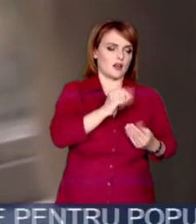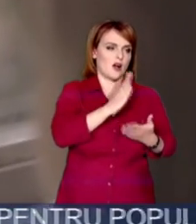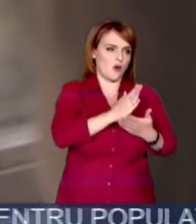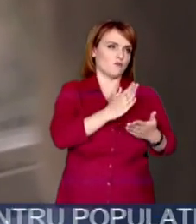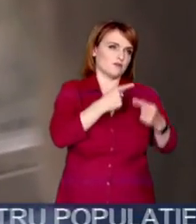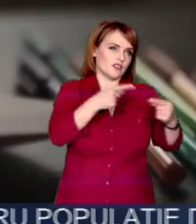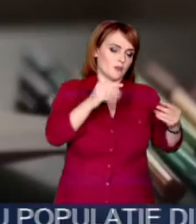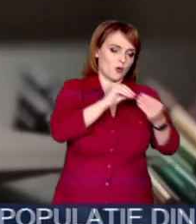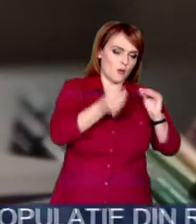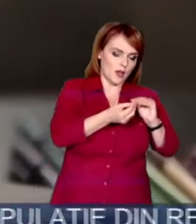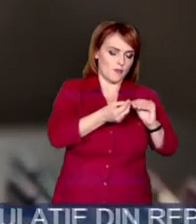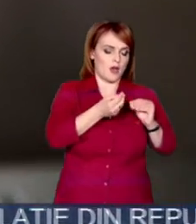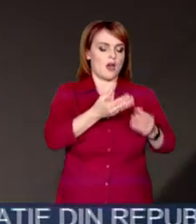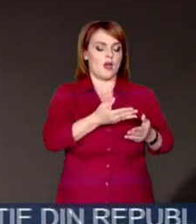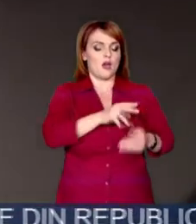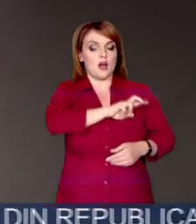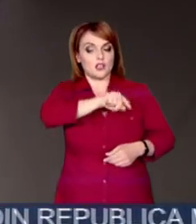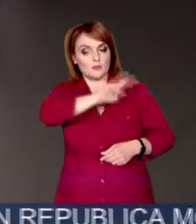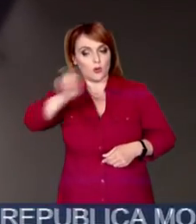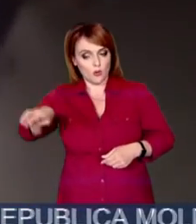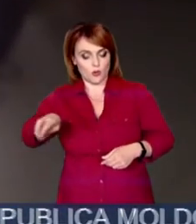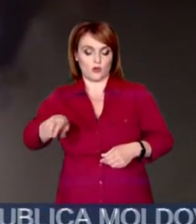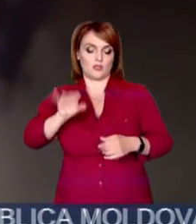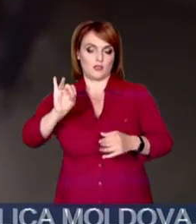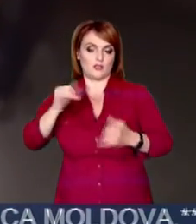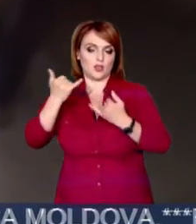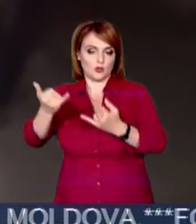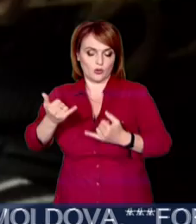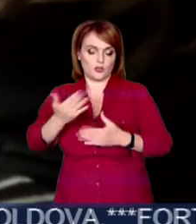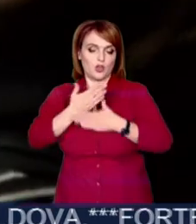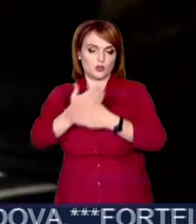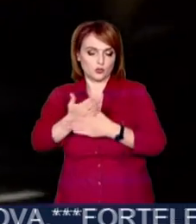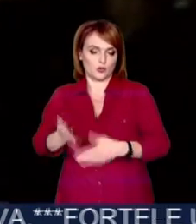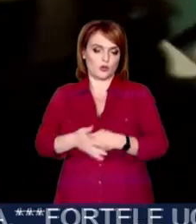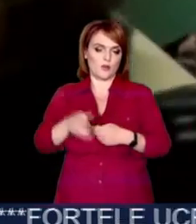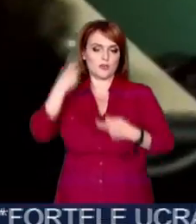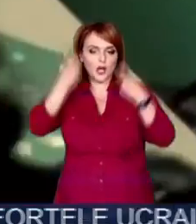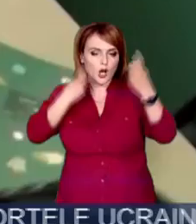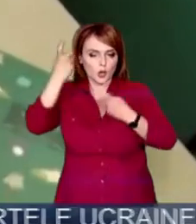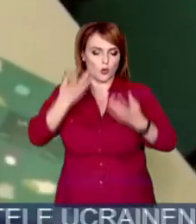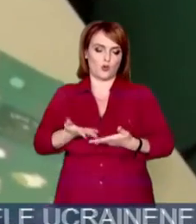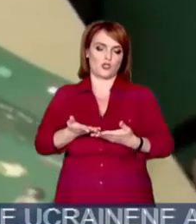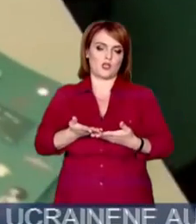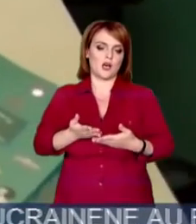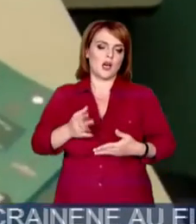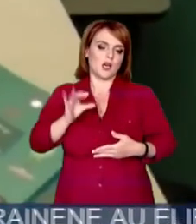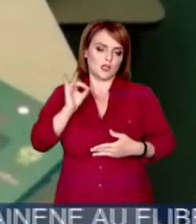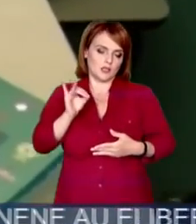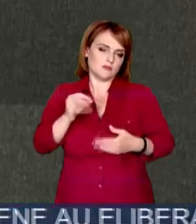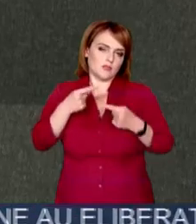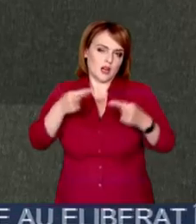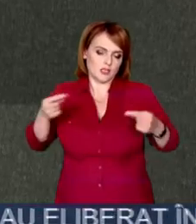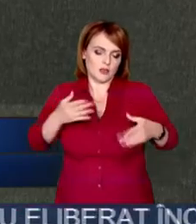traumelor fizice sau psihologice. Aici primesc consiliere psihologică, psihoterapie, educație parentală sau suport